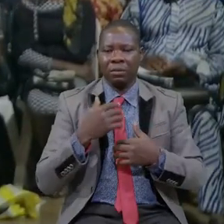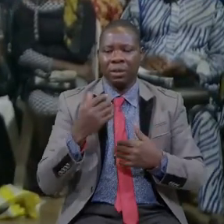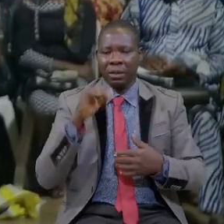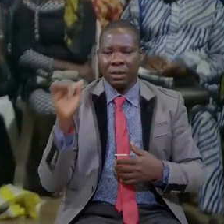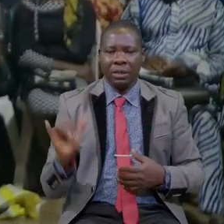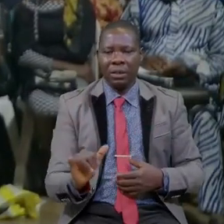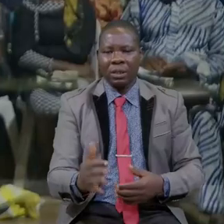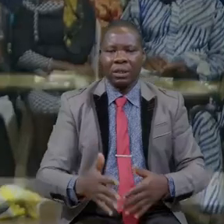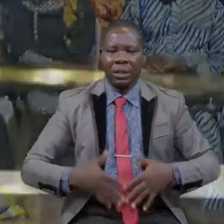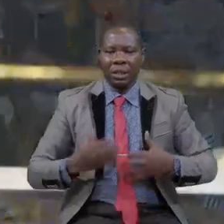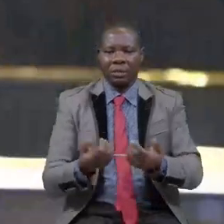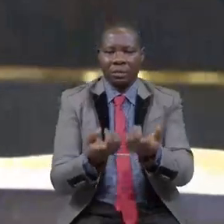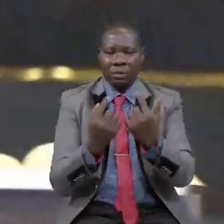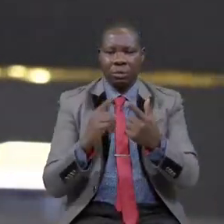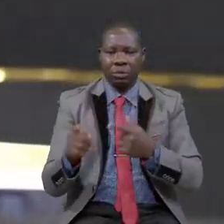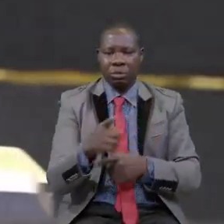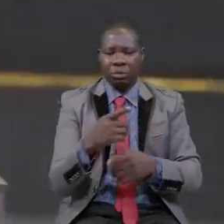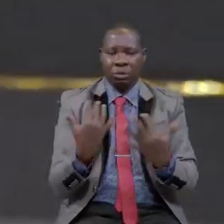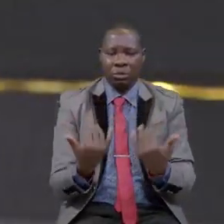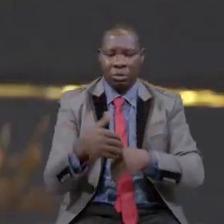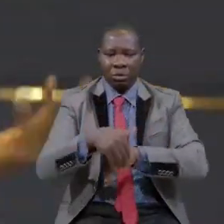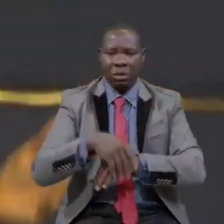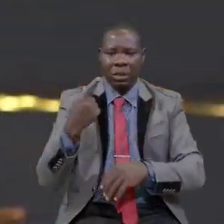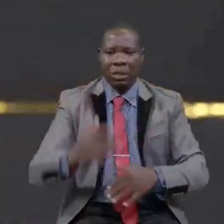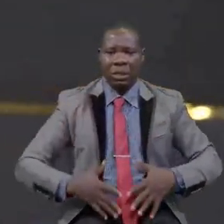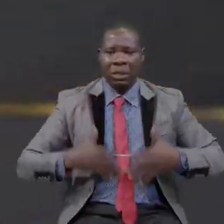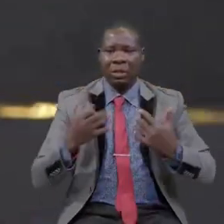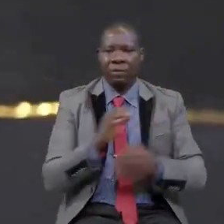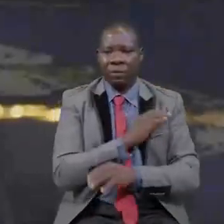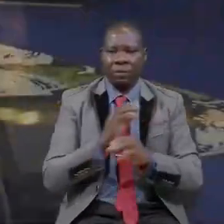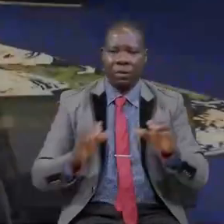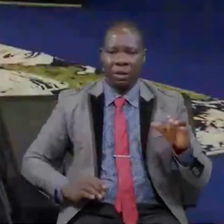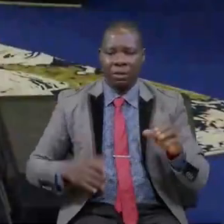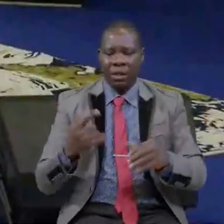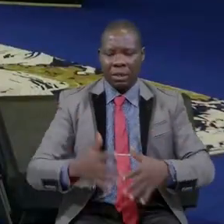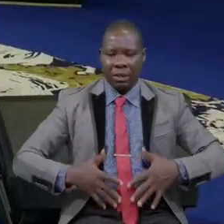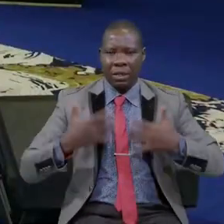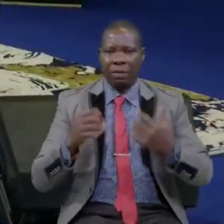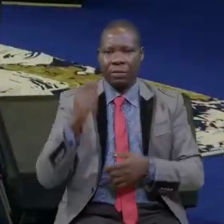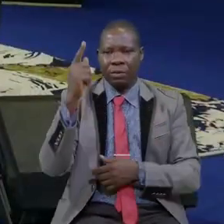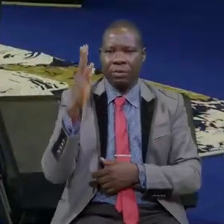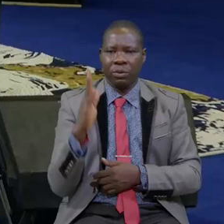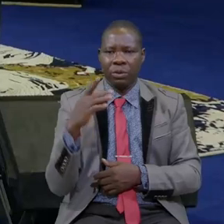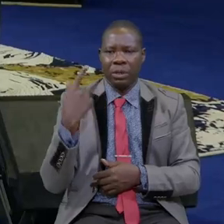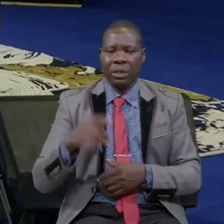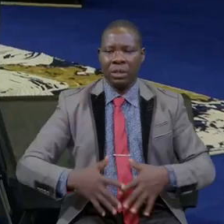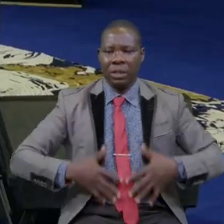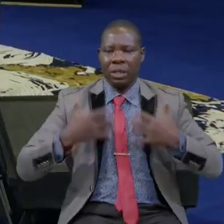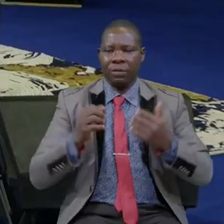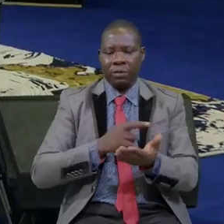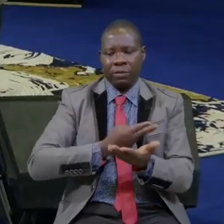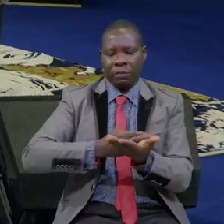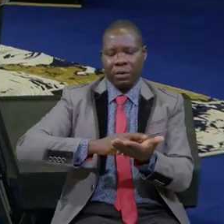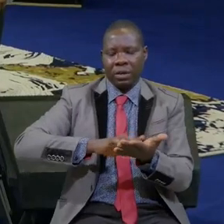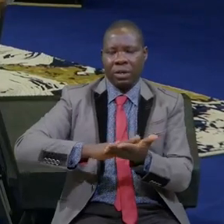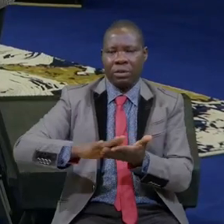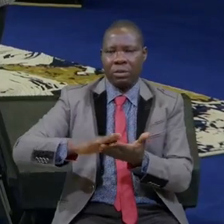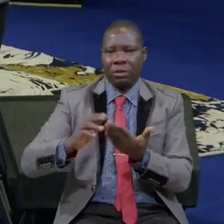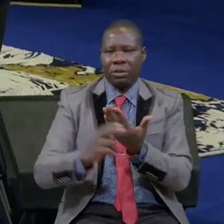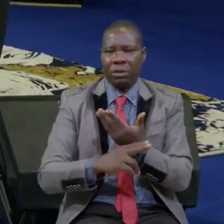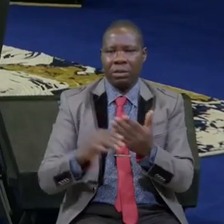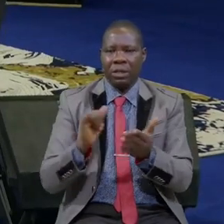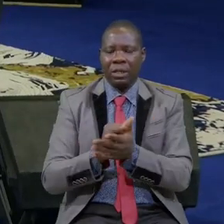soir. La vie de Christ, la vie de Dieu, la vie de justice.